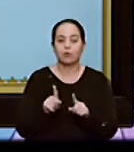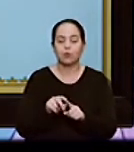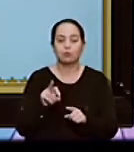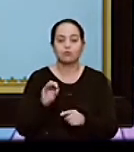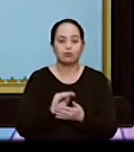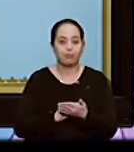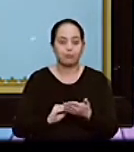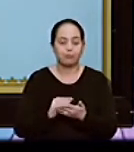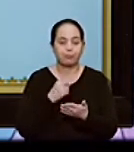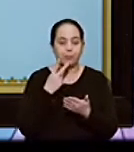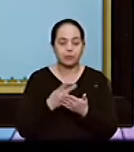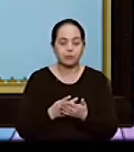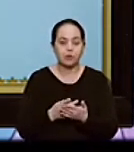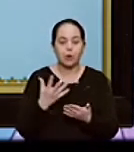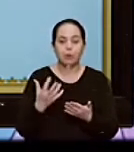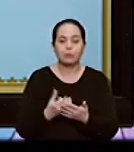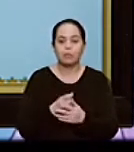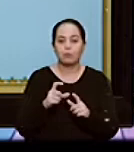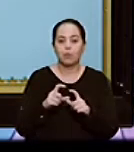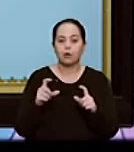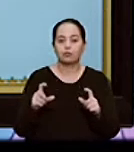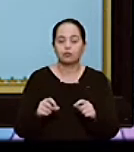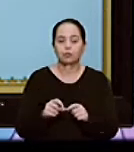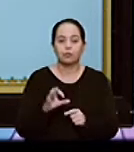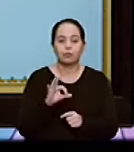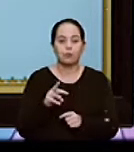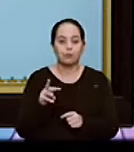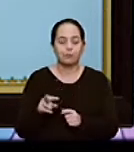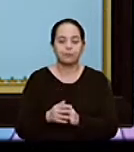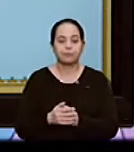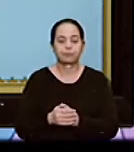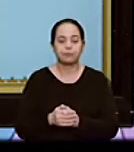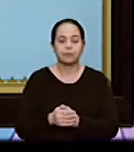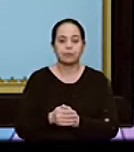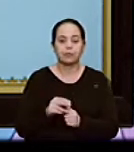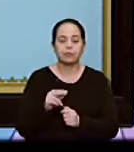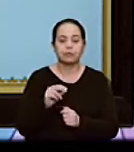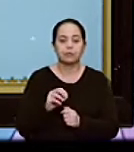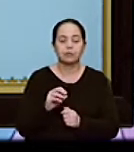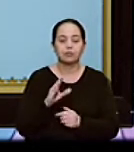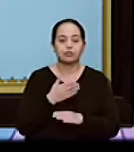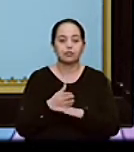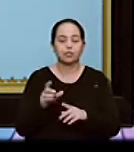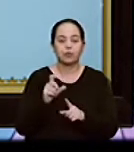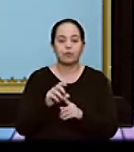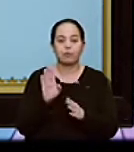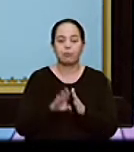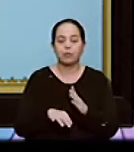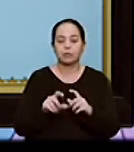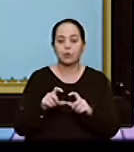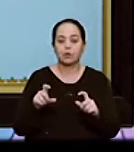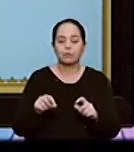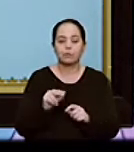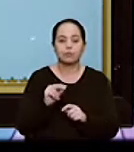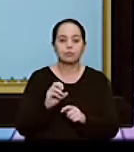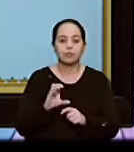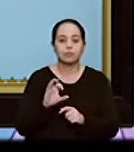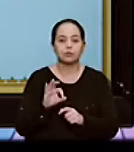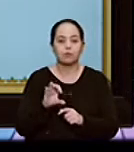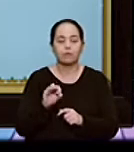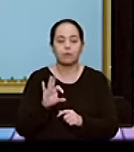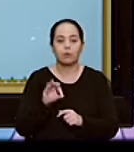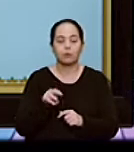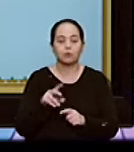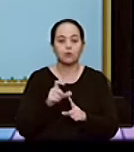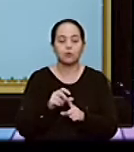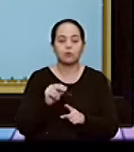по такому же признаку. Определяем окончание. Ом. Часть слова без окончания.